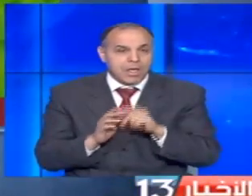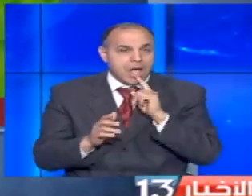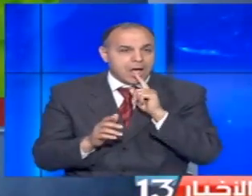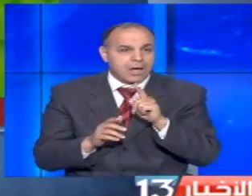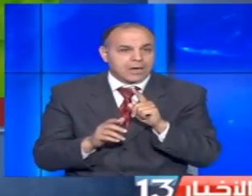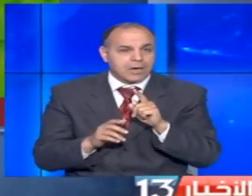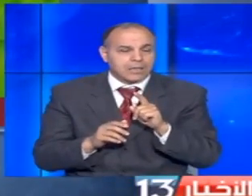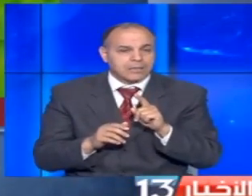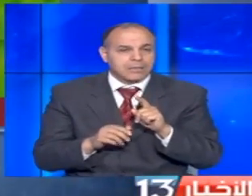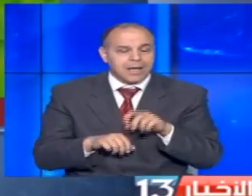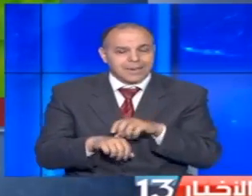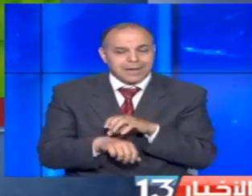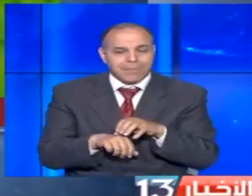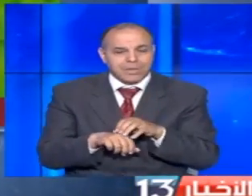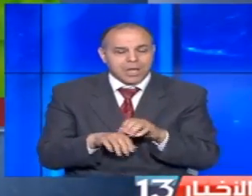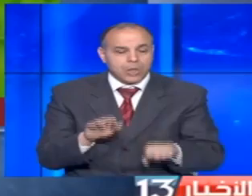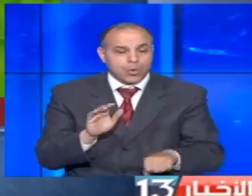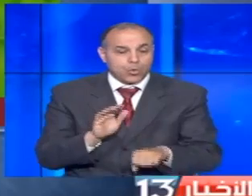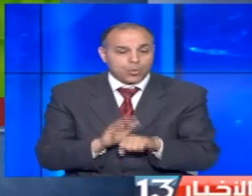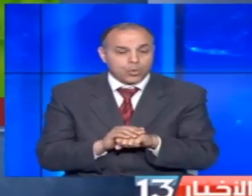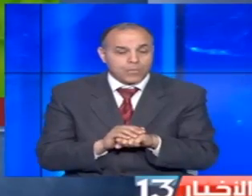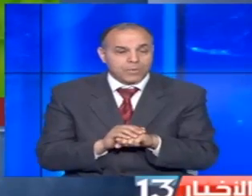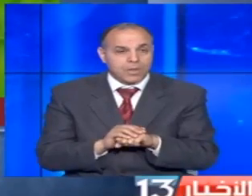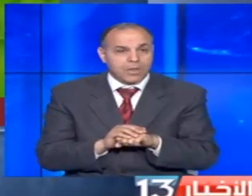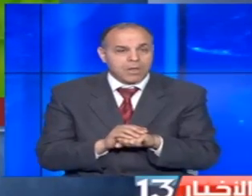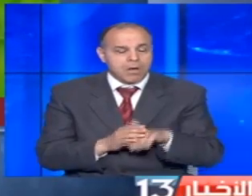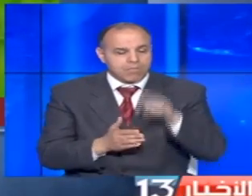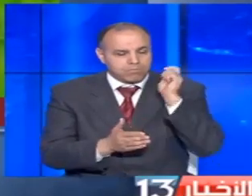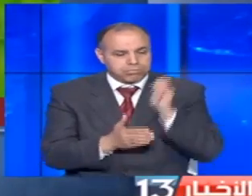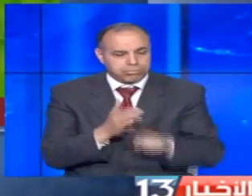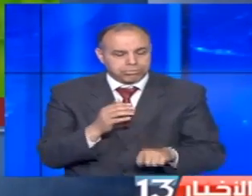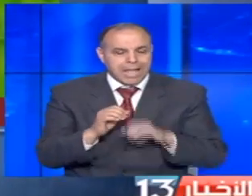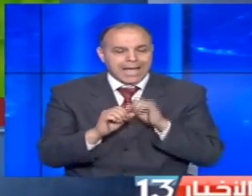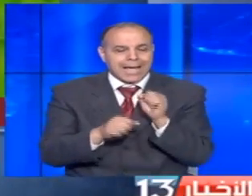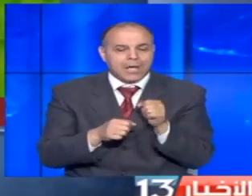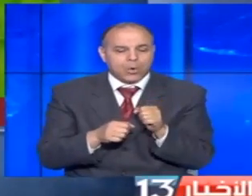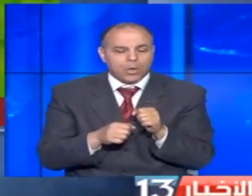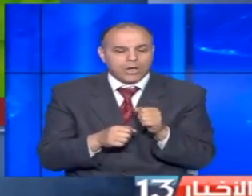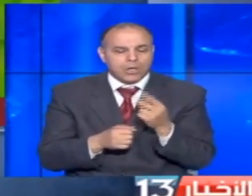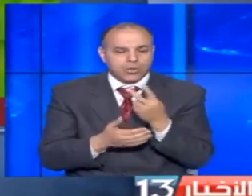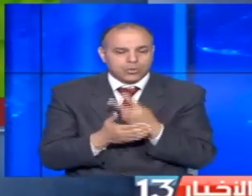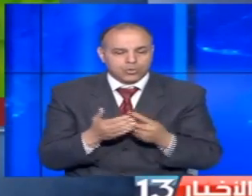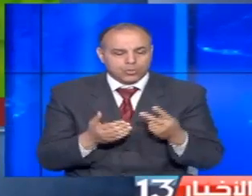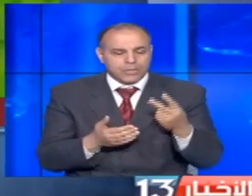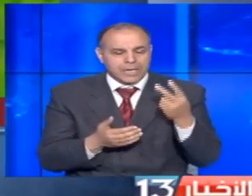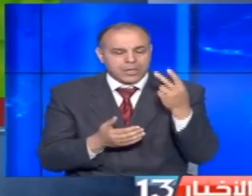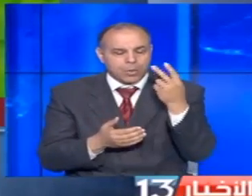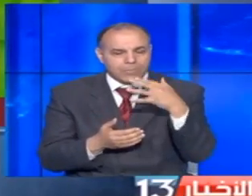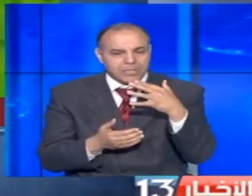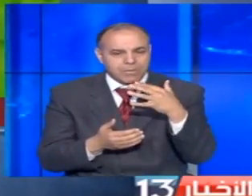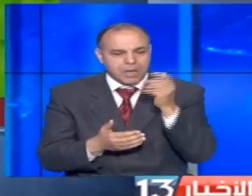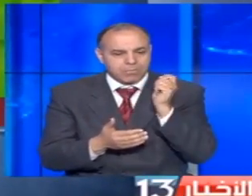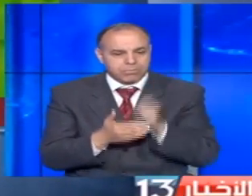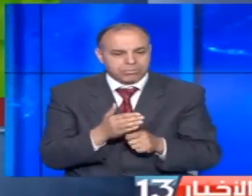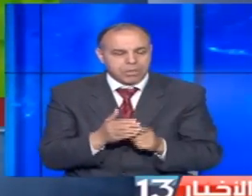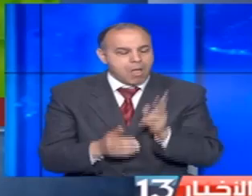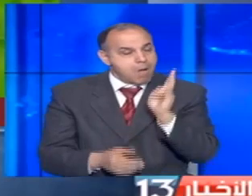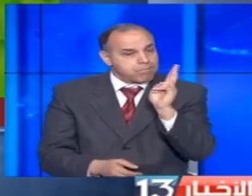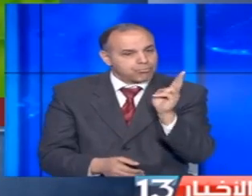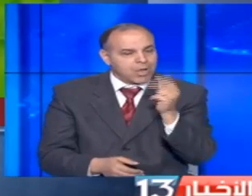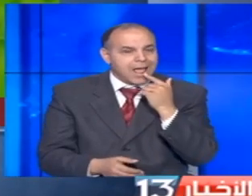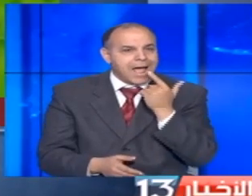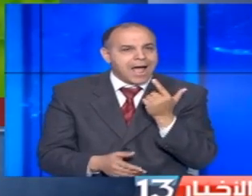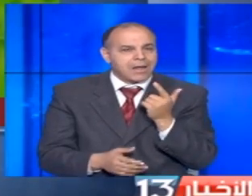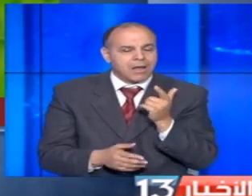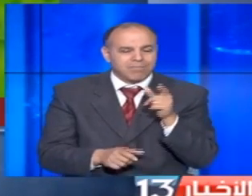مكتب الرابطه الوطنيه لكره القدم تغريم فريق شبيبه القيروان ب2500 دينار مع توبيخ من